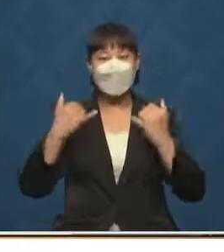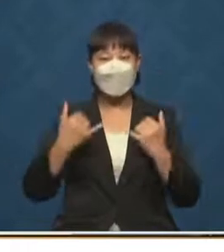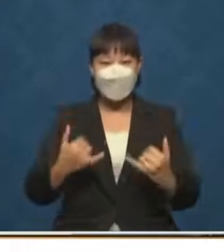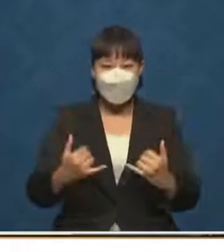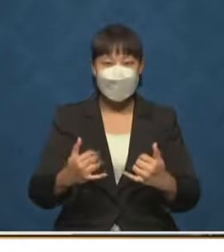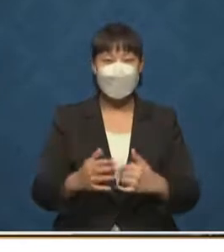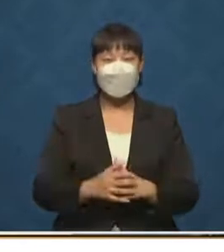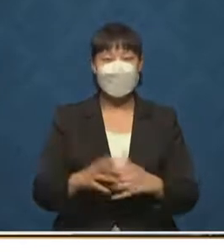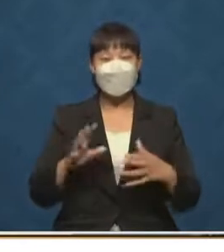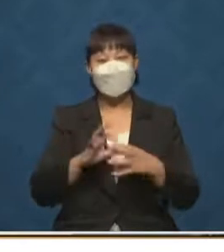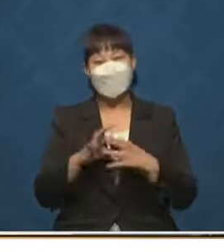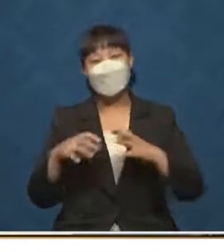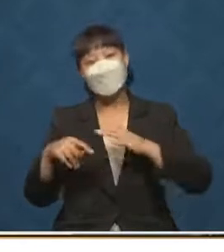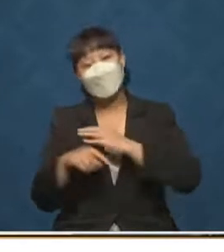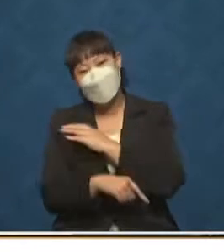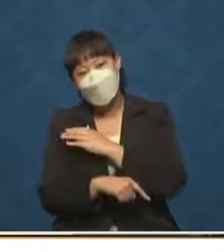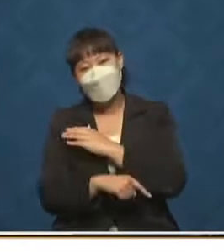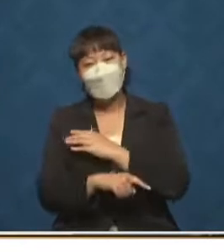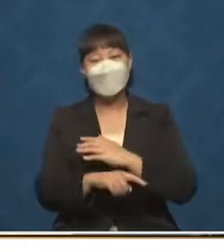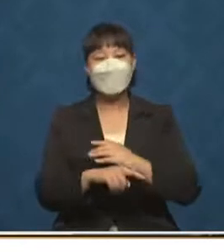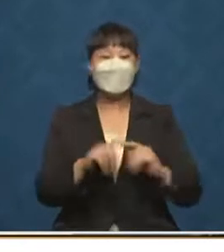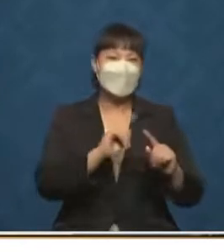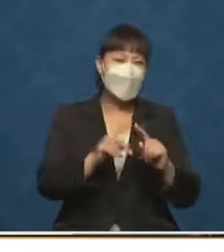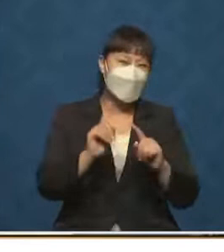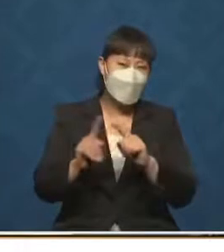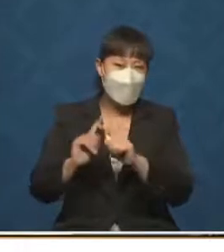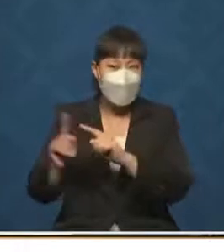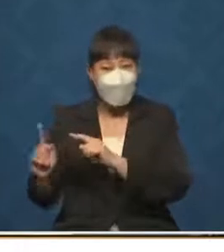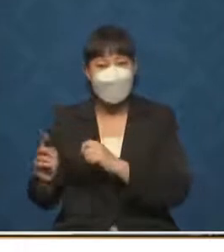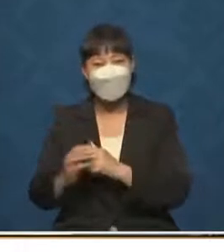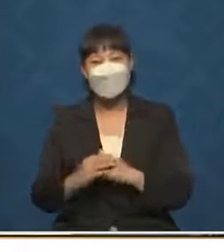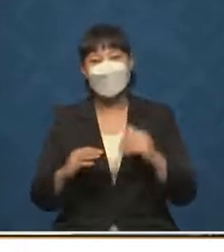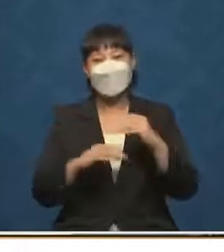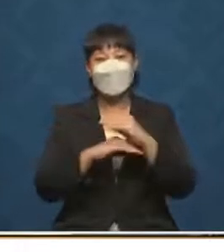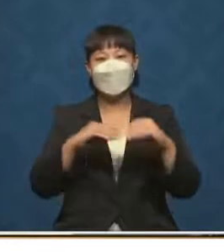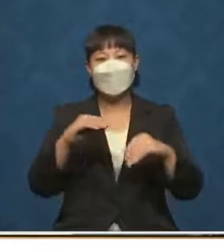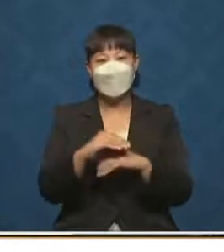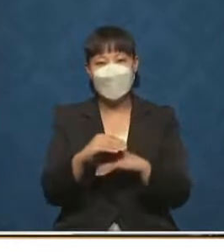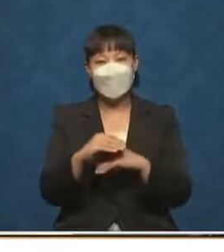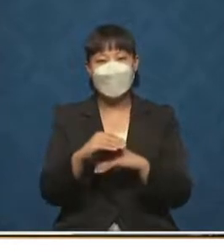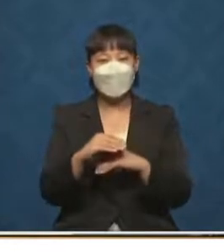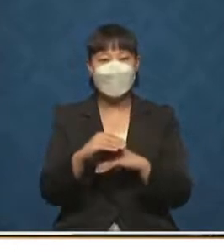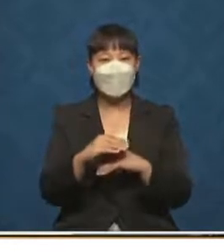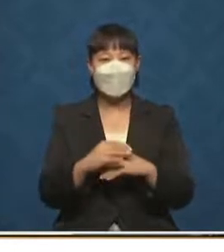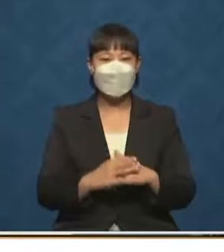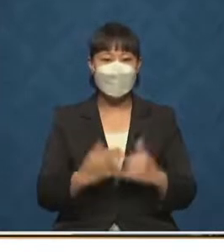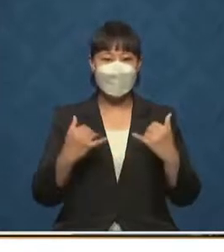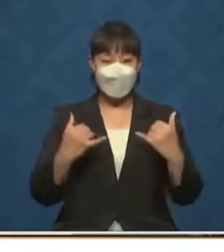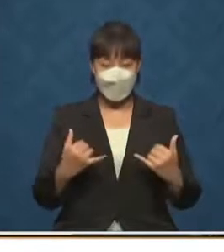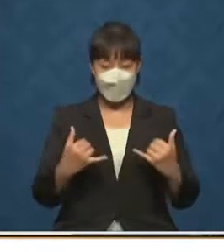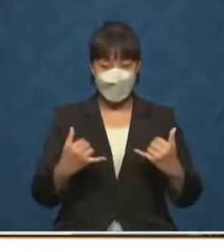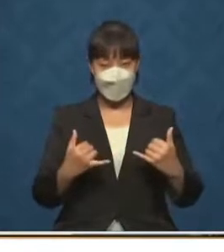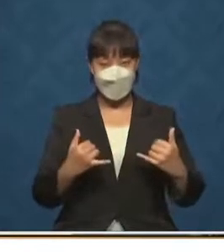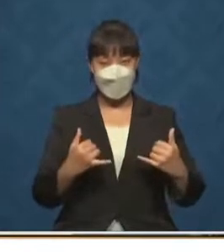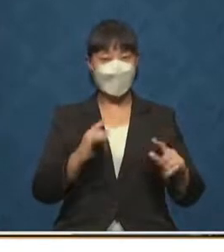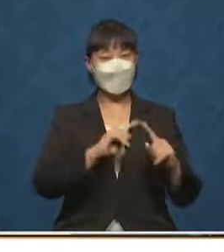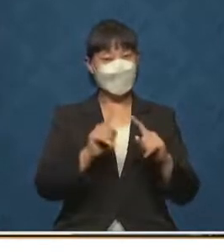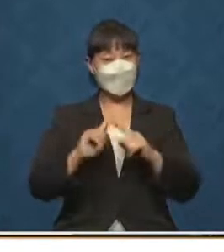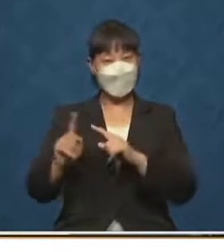ทุดจริตการโงกินเกิดขึ้นในโครงการในขณะนี้อย่มากมาย